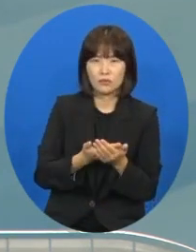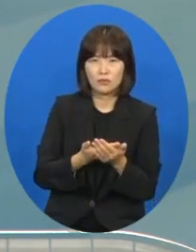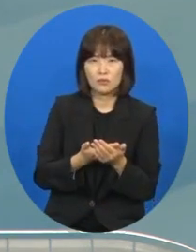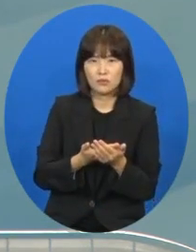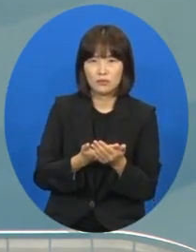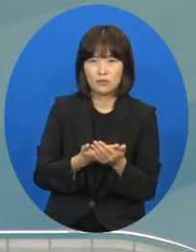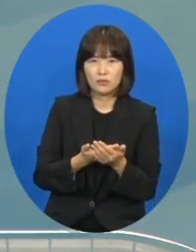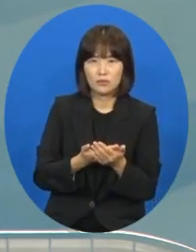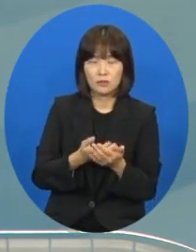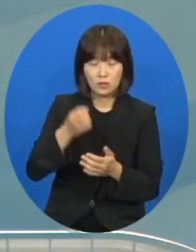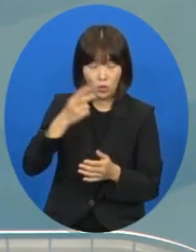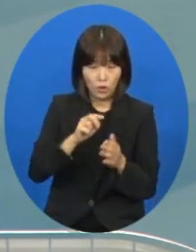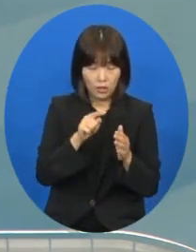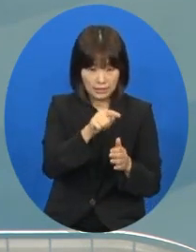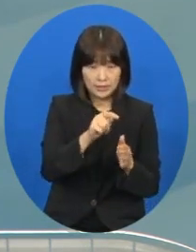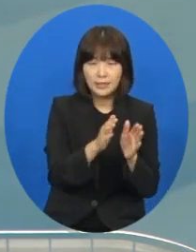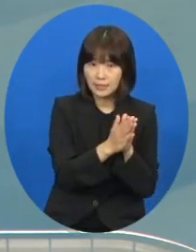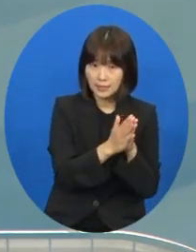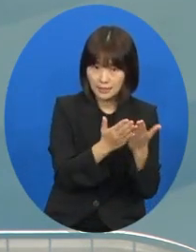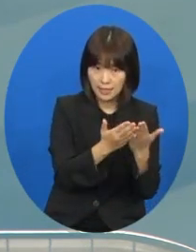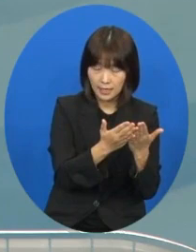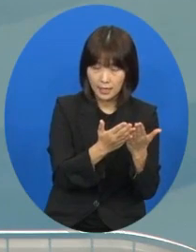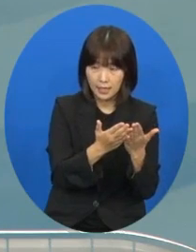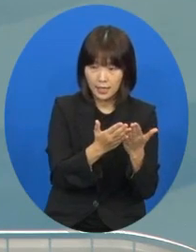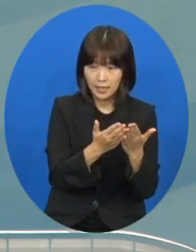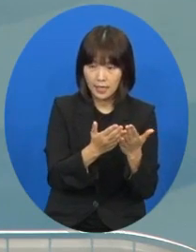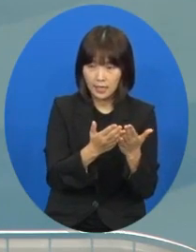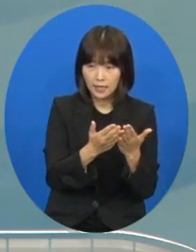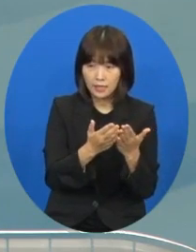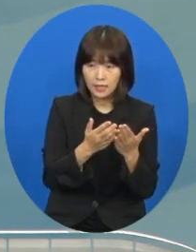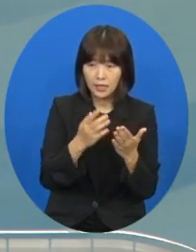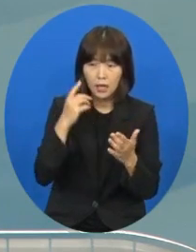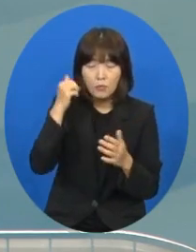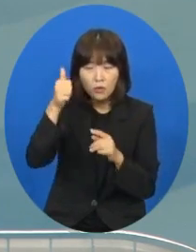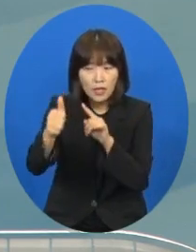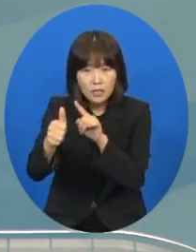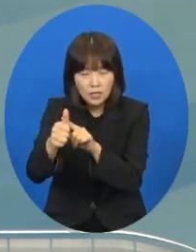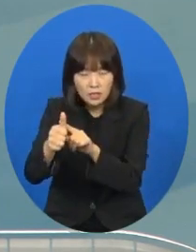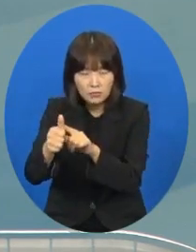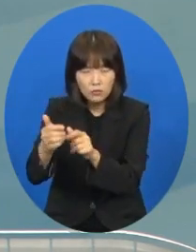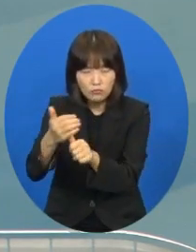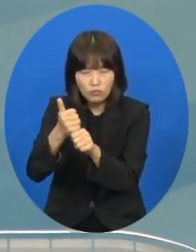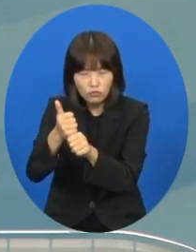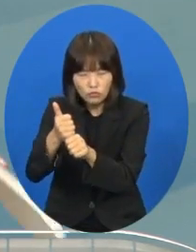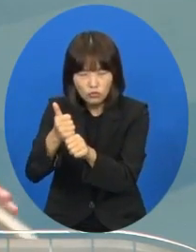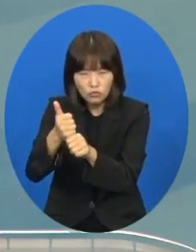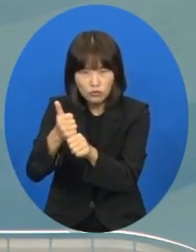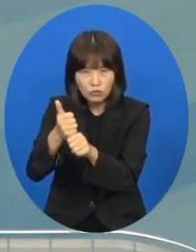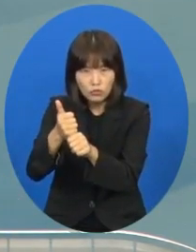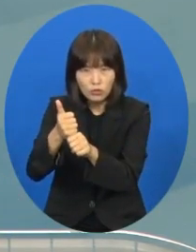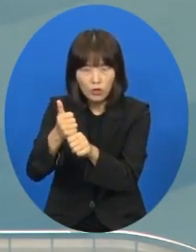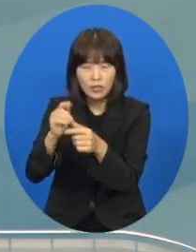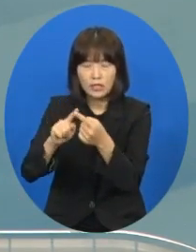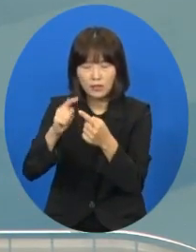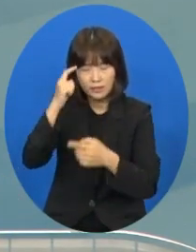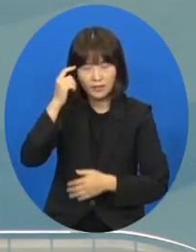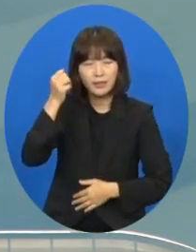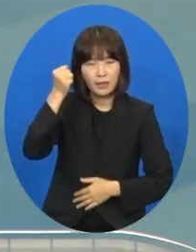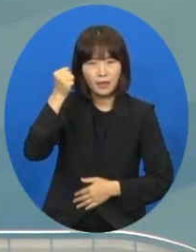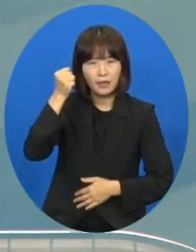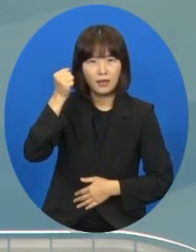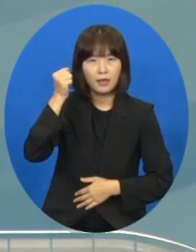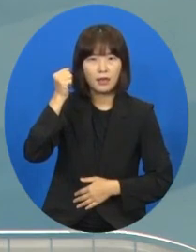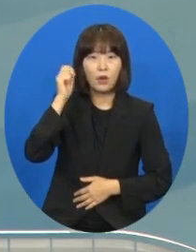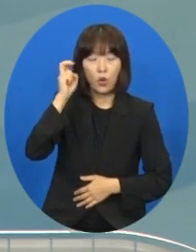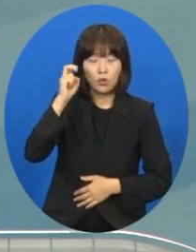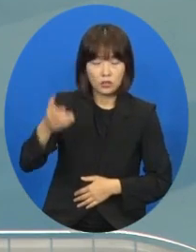그리고 이 책이 그 목사님을 붙들어 줄 거라고 저는 생각했어요. 혹시 여러분 중에도